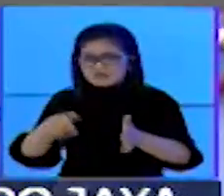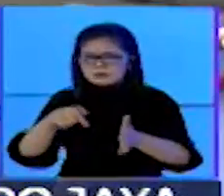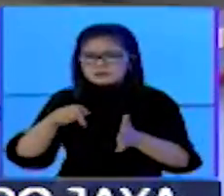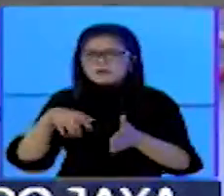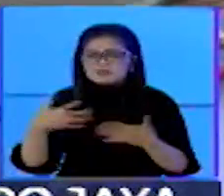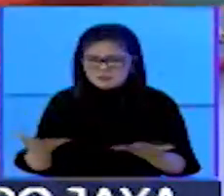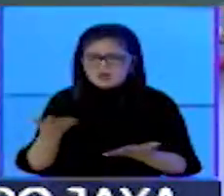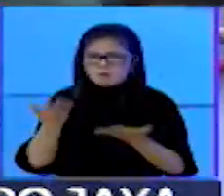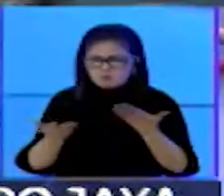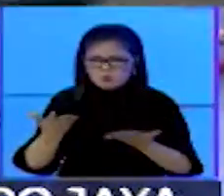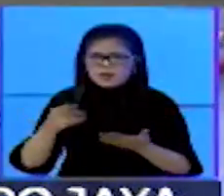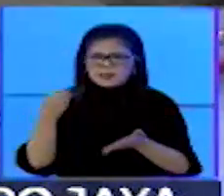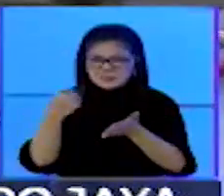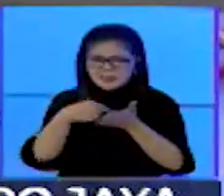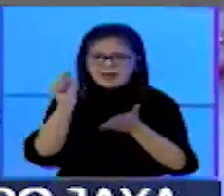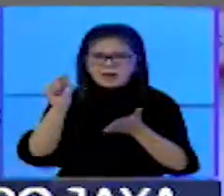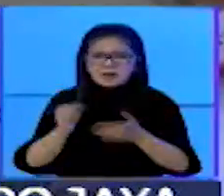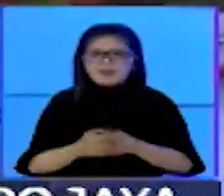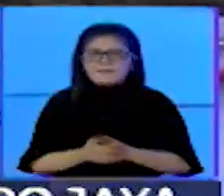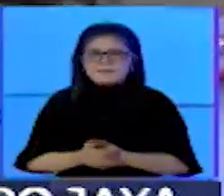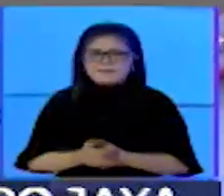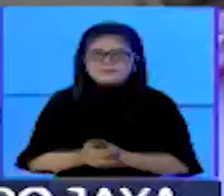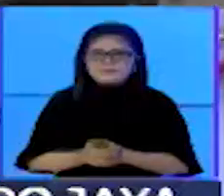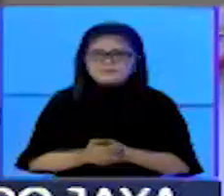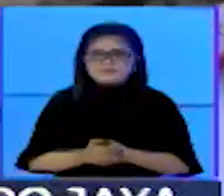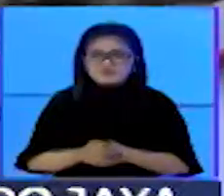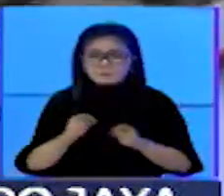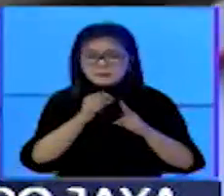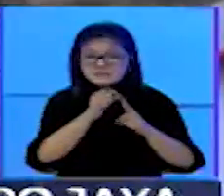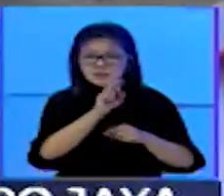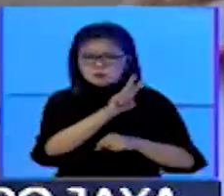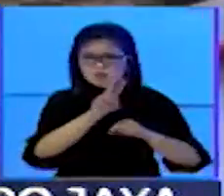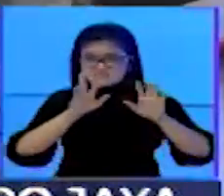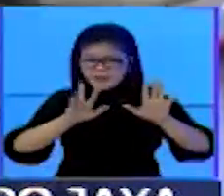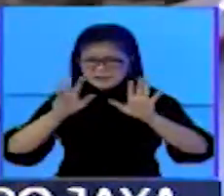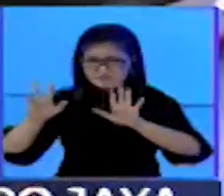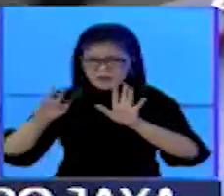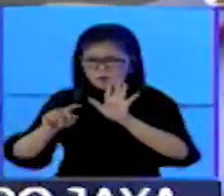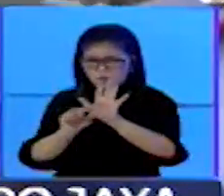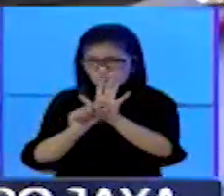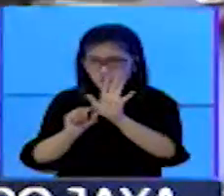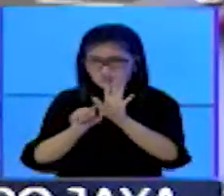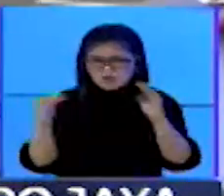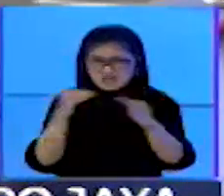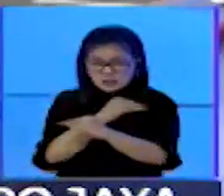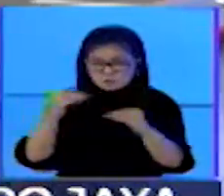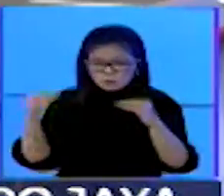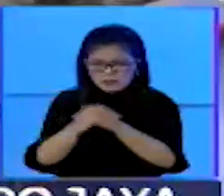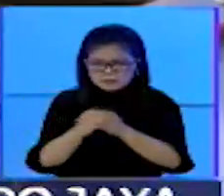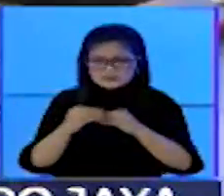pakai, itu kita ada ancaman hukumannya, yaitu pasal 299 di Undang-Undang Lalu Lintas Angkutan Jalan. Itu ada